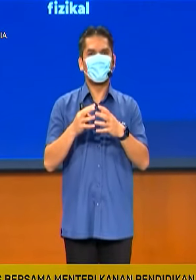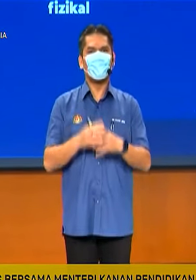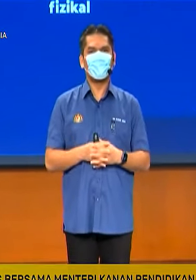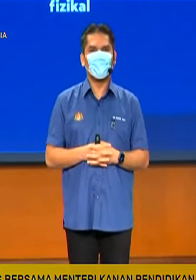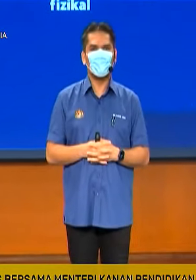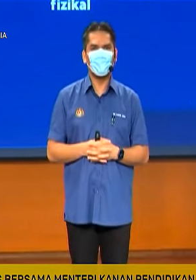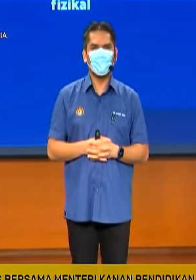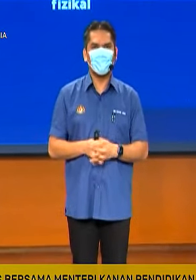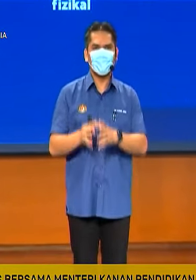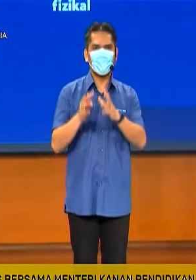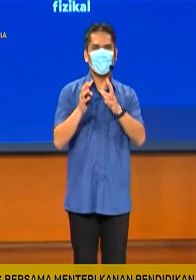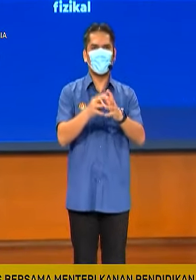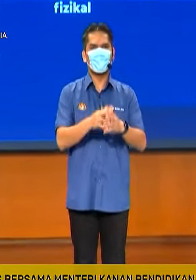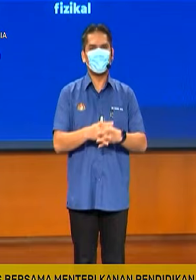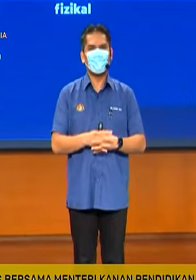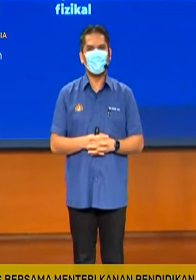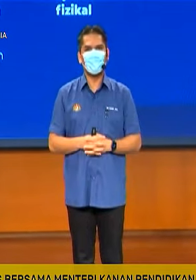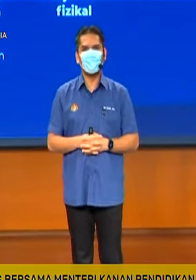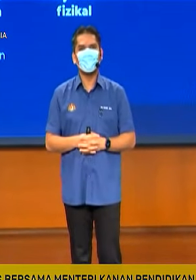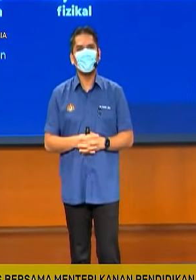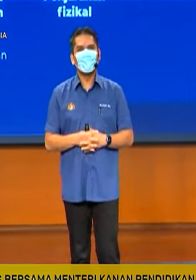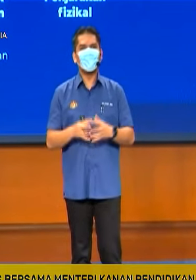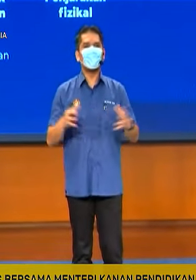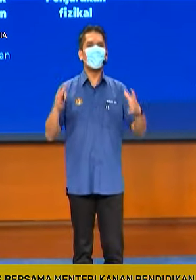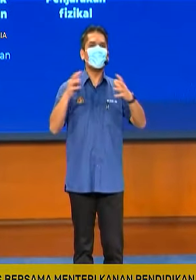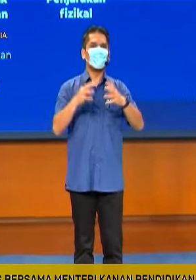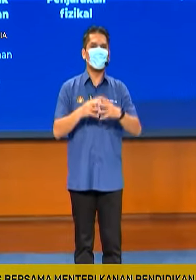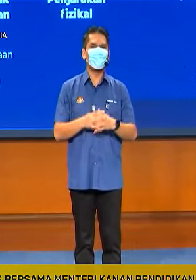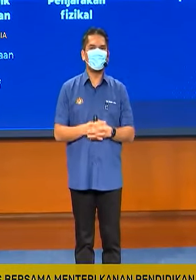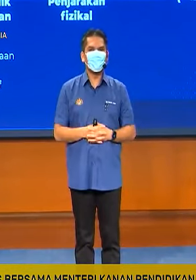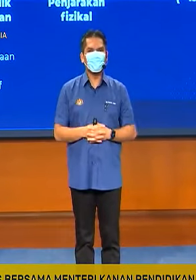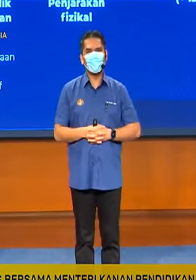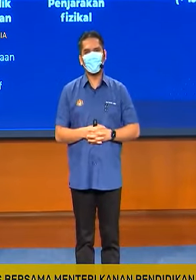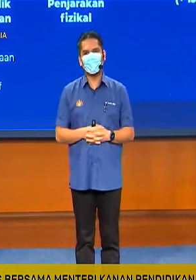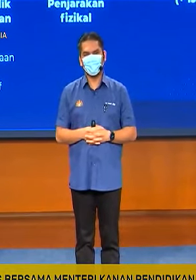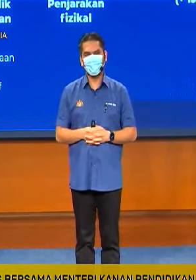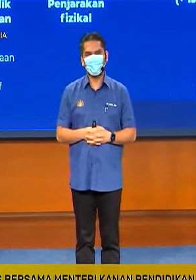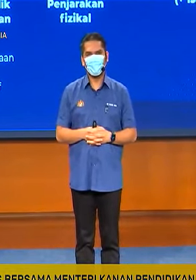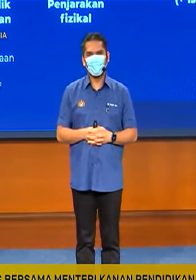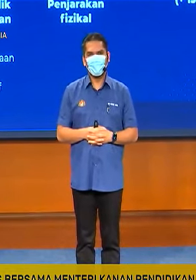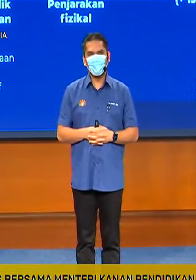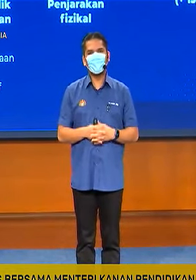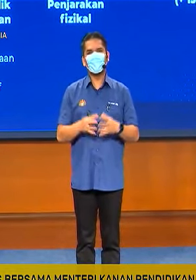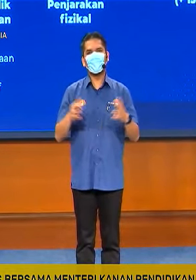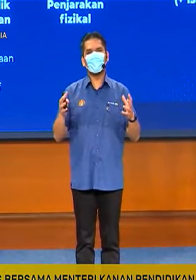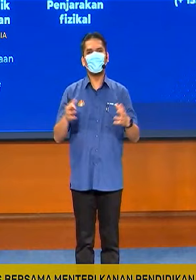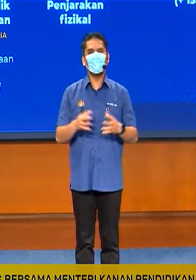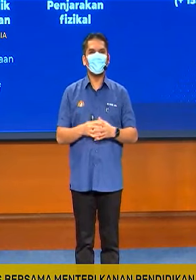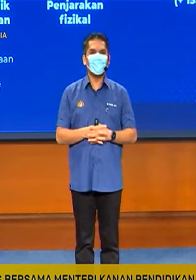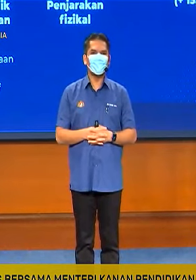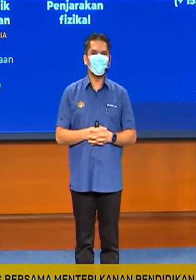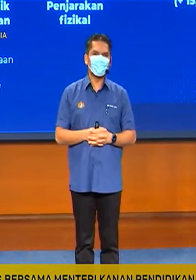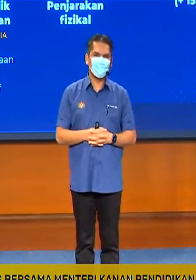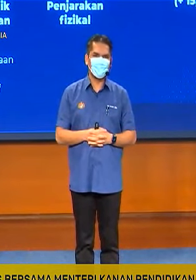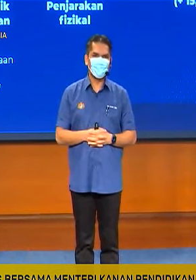pada waktu itu ada calon positif dalam dewan bagaimana kita akan menanganinya Begitu juga dengan